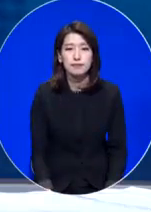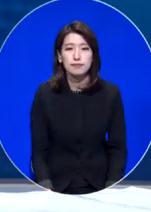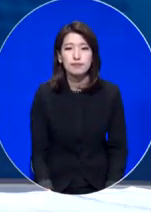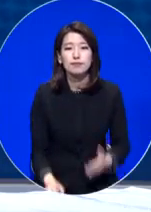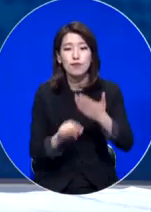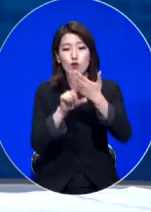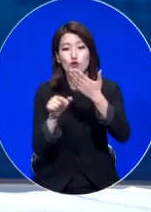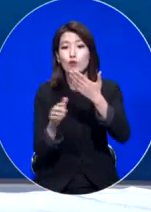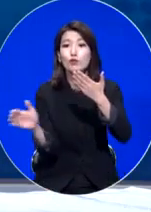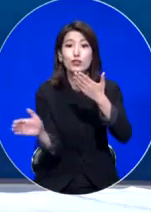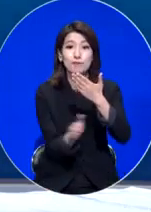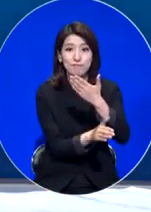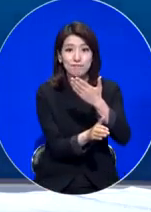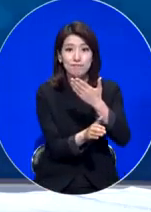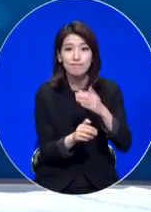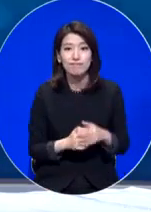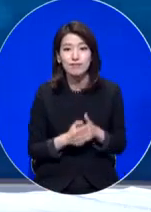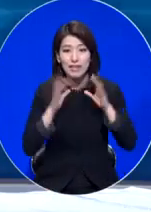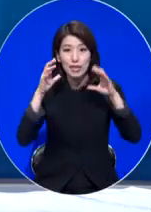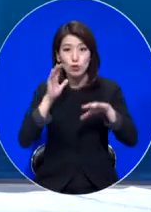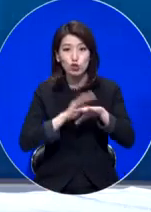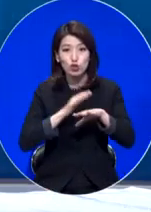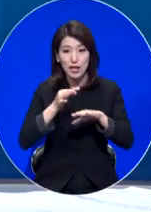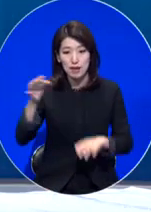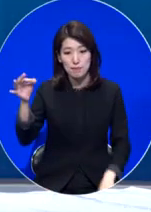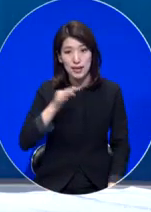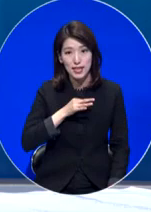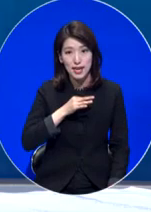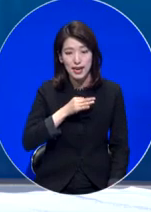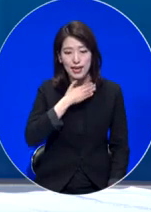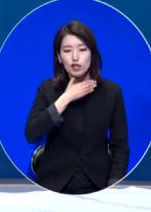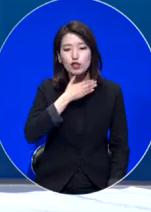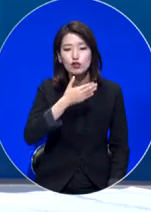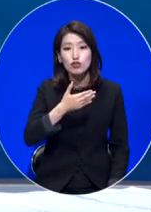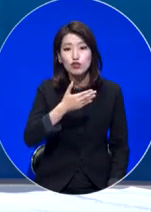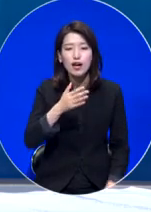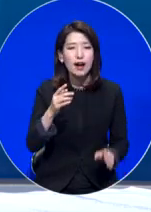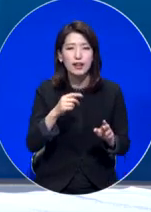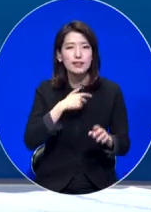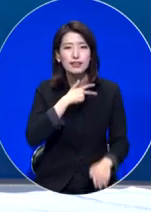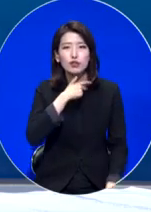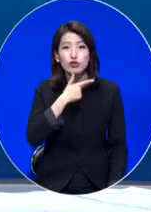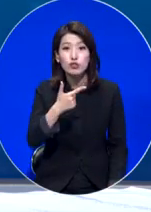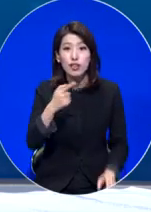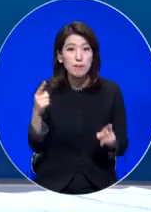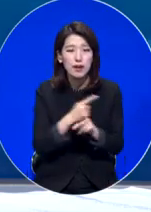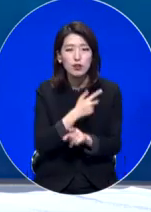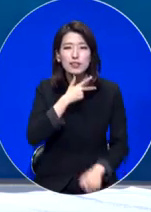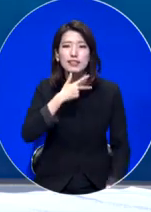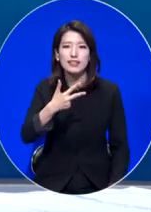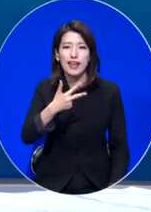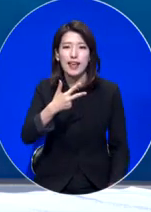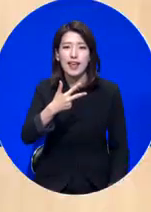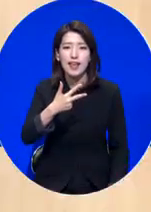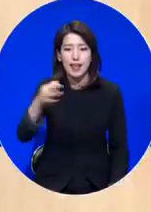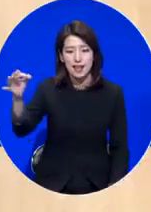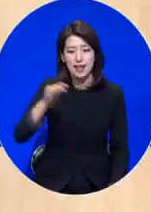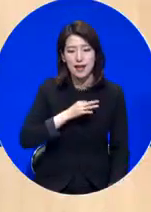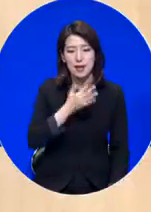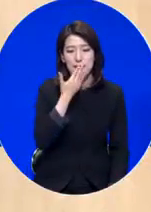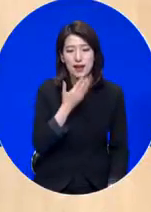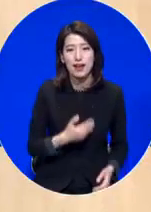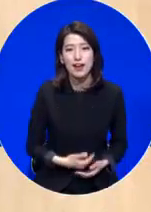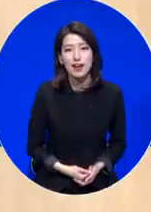오는 9월부터 아동수당 지급 연령이 기존 만 6세에서 만 7세 미만으로 확대됩니다.